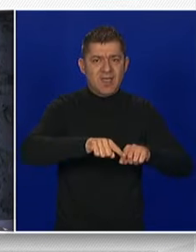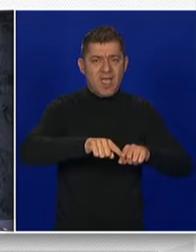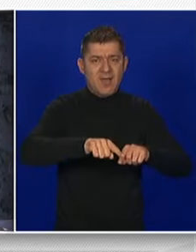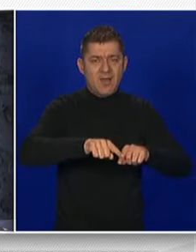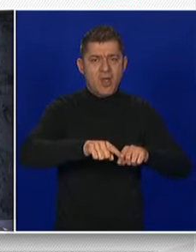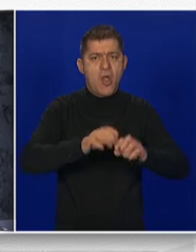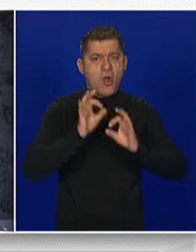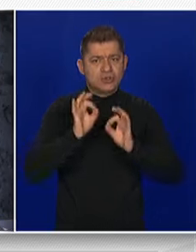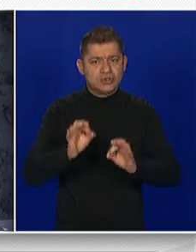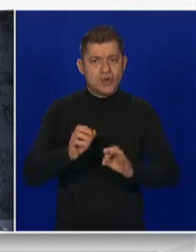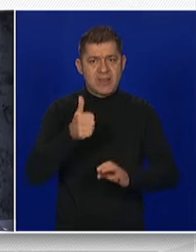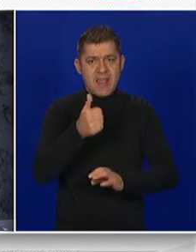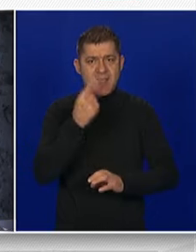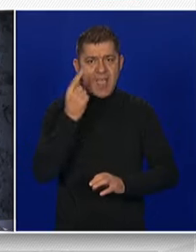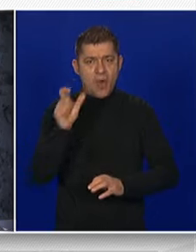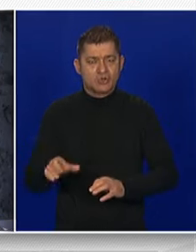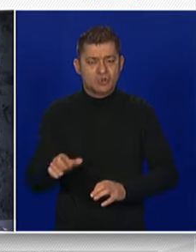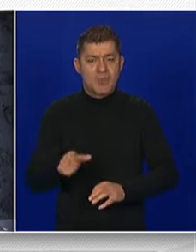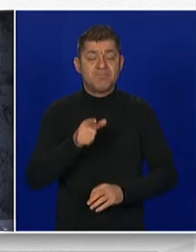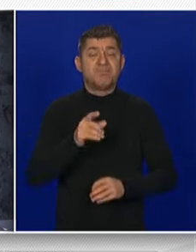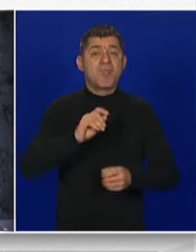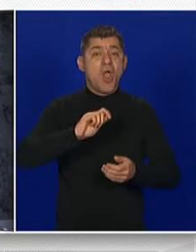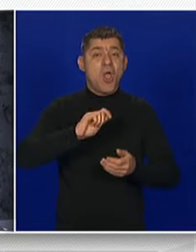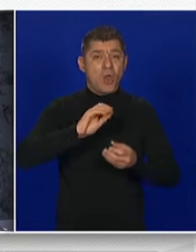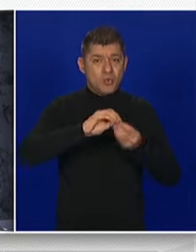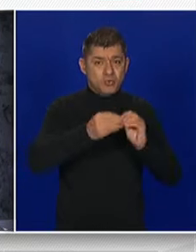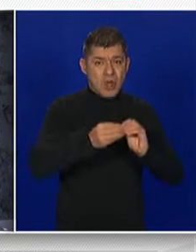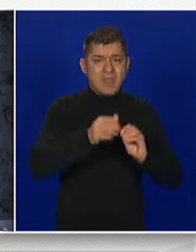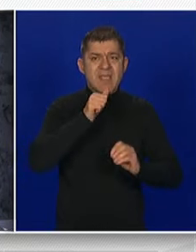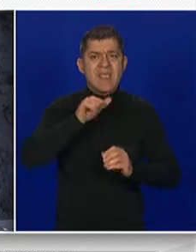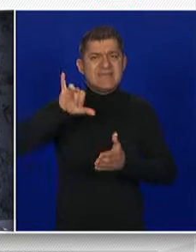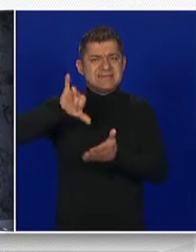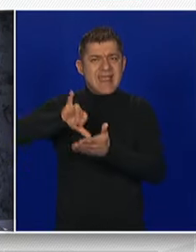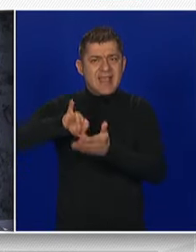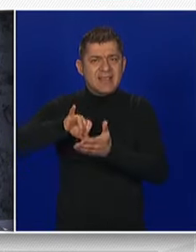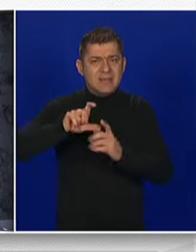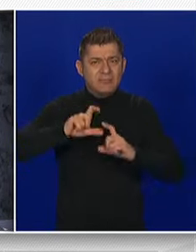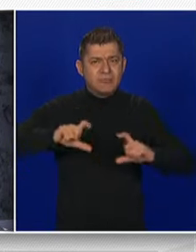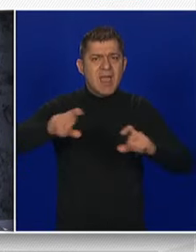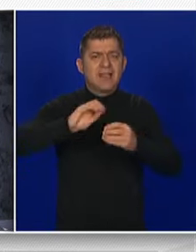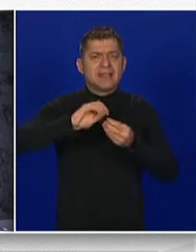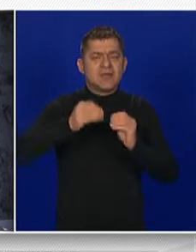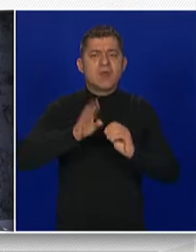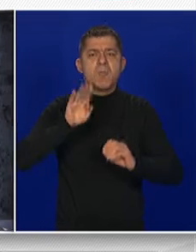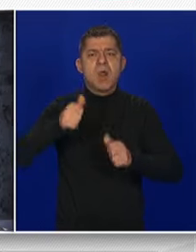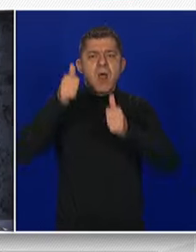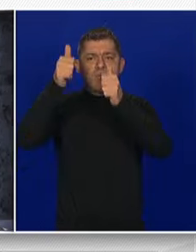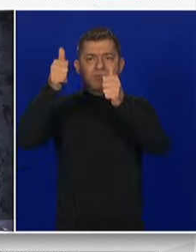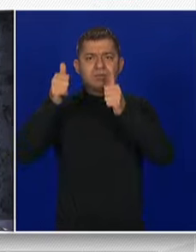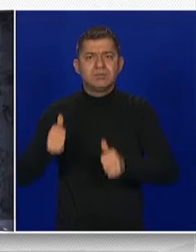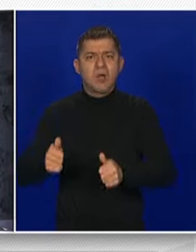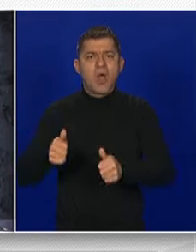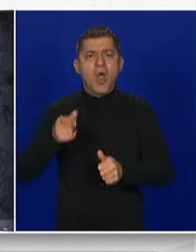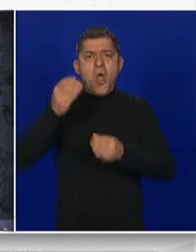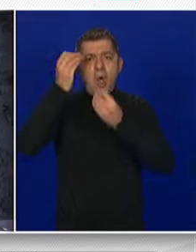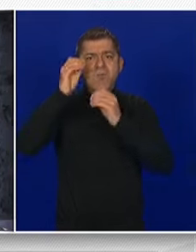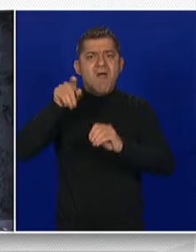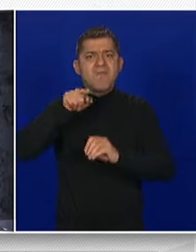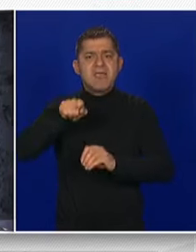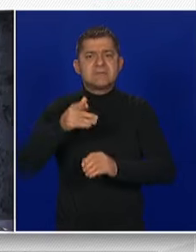Prodavaonice i trgovački centri su i bit će obvezni na ulazu jasno istaknuti obavijest o